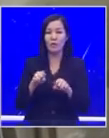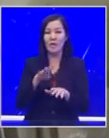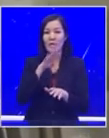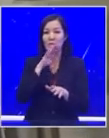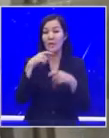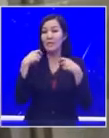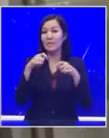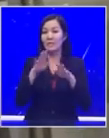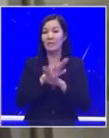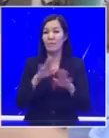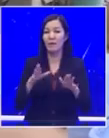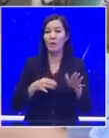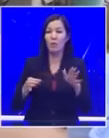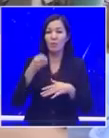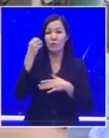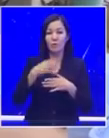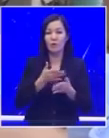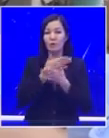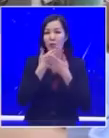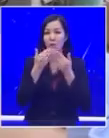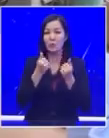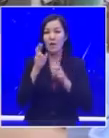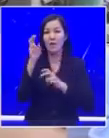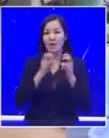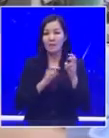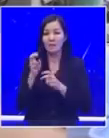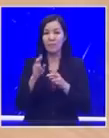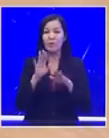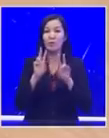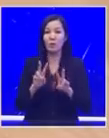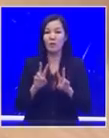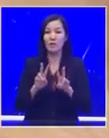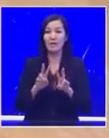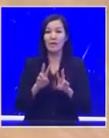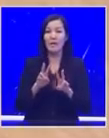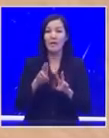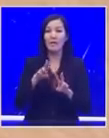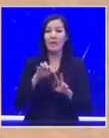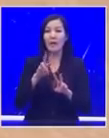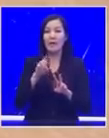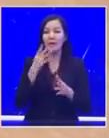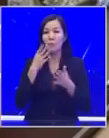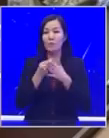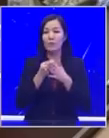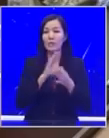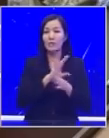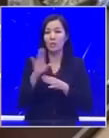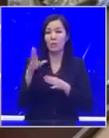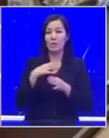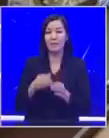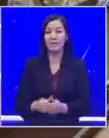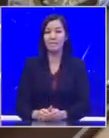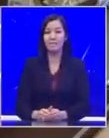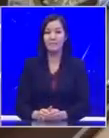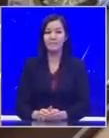де сатылмайды. Тіпті облыс орталығында жоқ. Кәсіпорын бұл өнімді тек Талғар ауданындағы негізгі цехтарына жөнелтеді. Маска